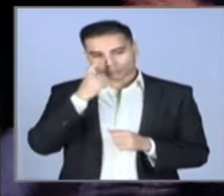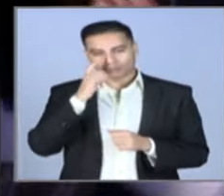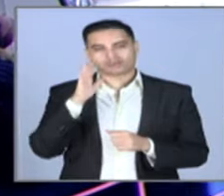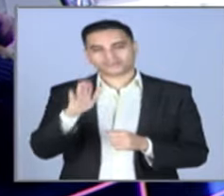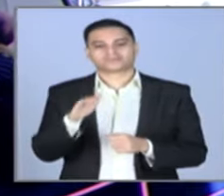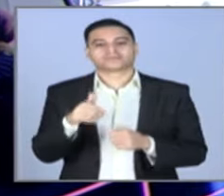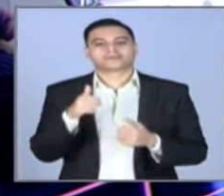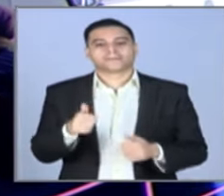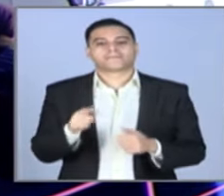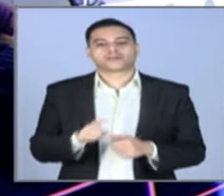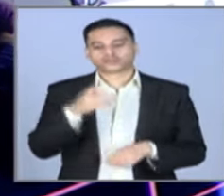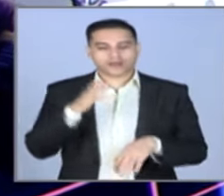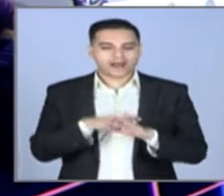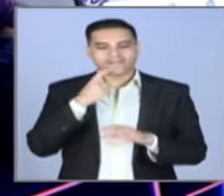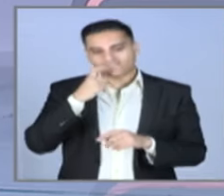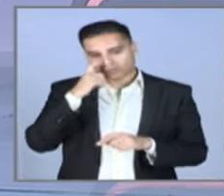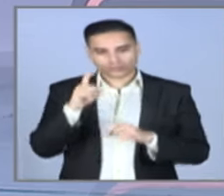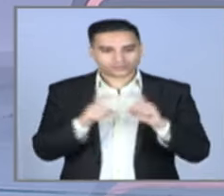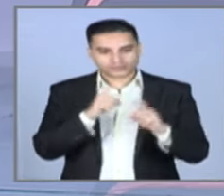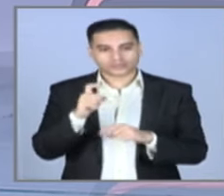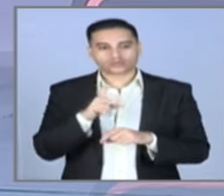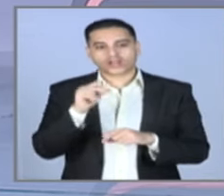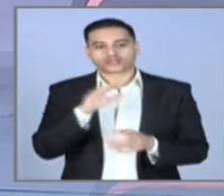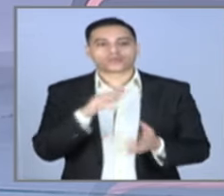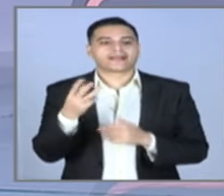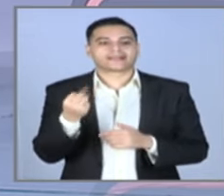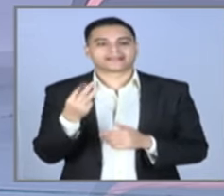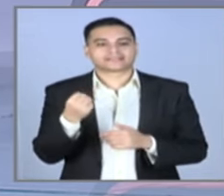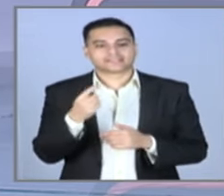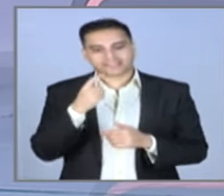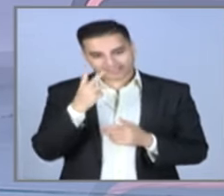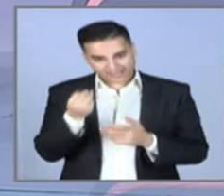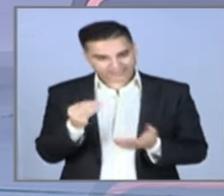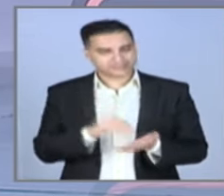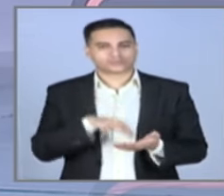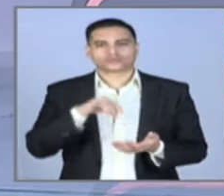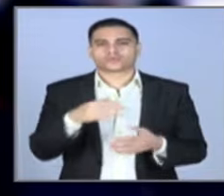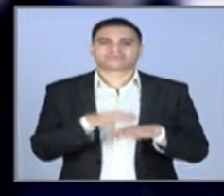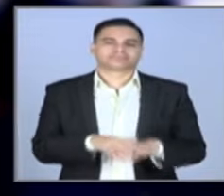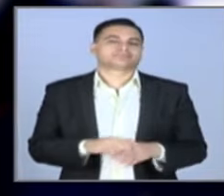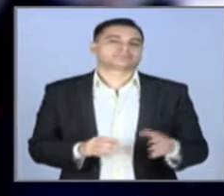فنون. سؤال في الفنون. سؤال بعشرين نقطة ولا بتلاتين نقطة؟ 30 نقطة. دوس على البزر.